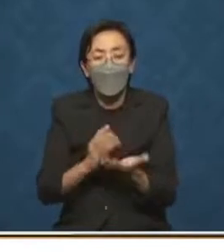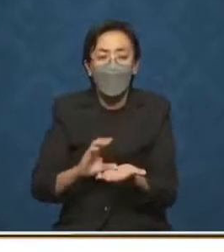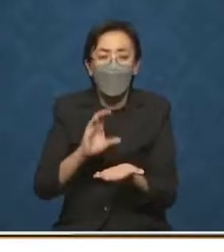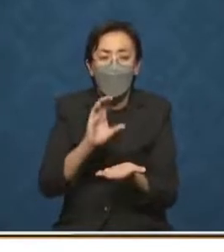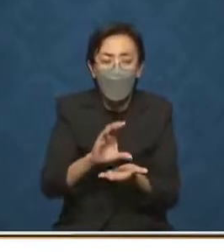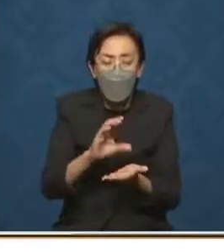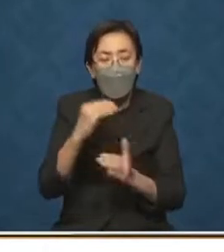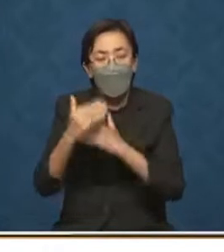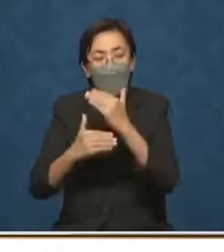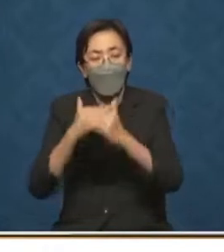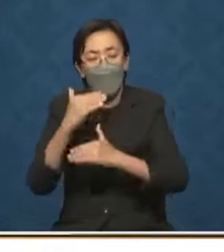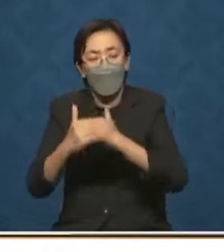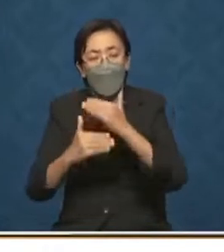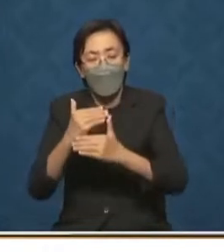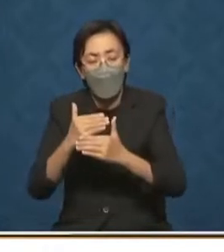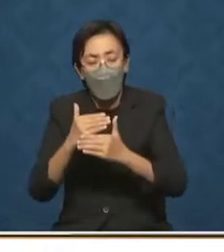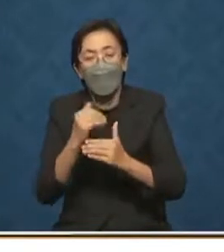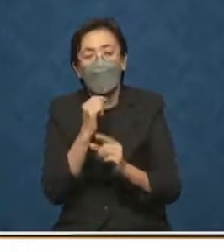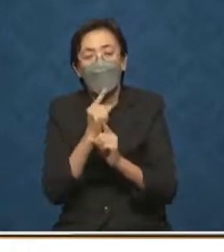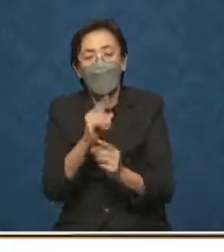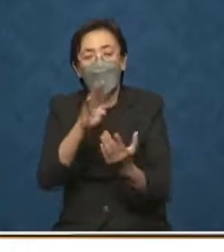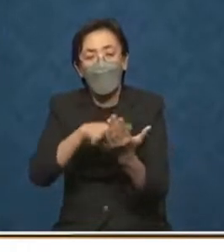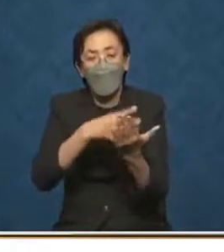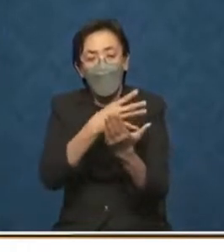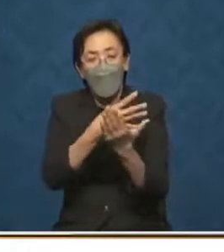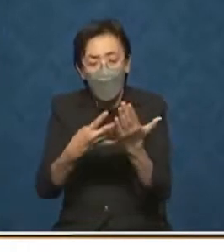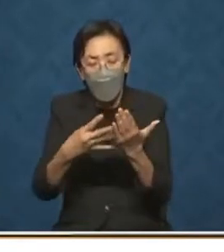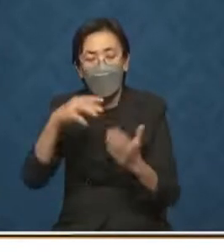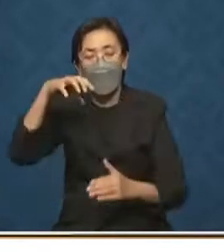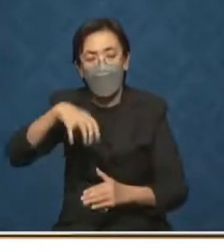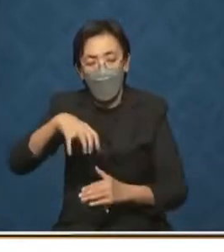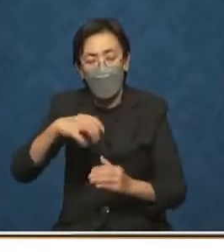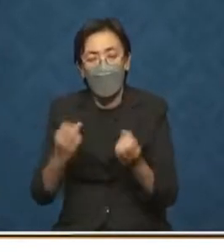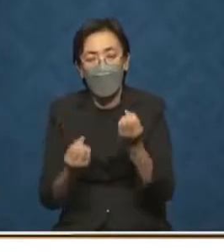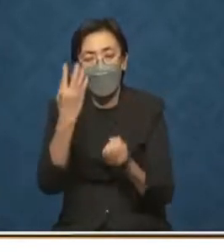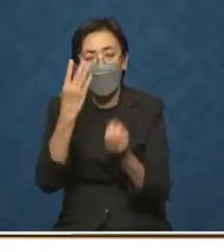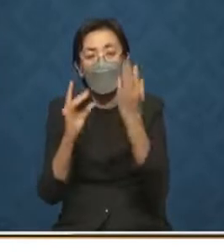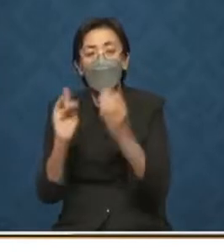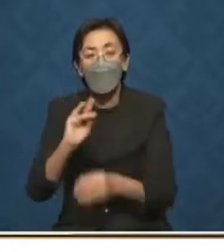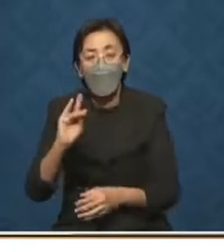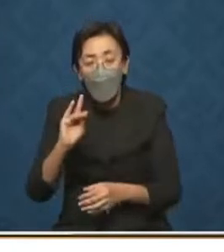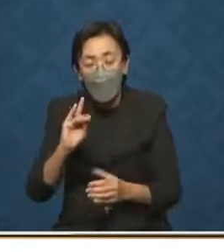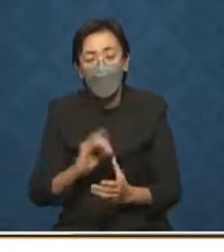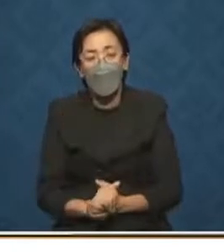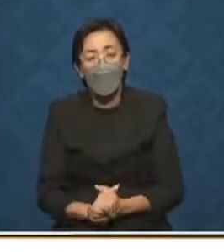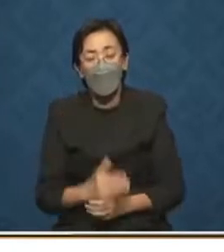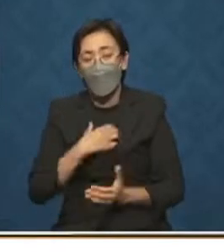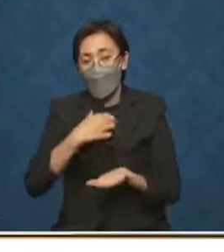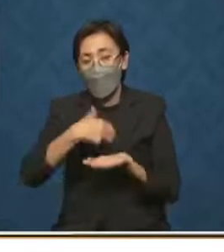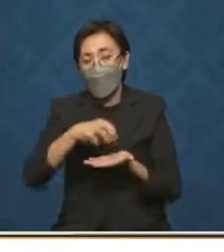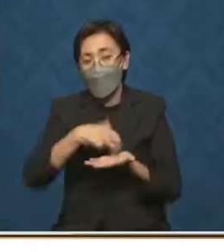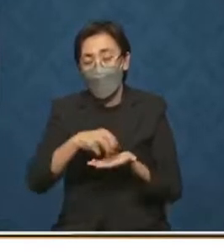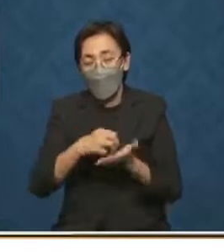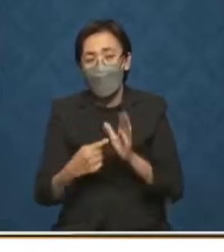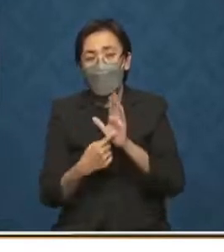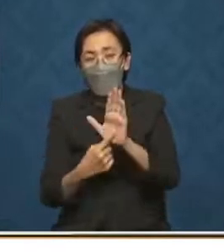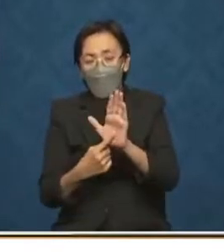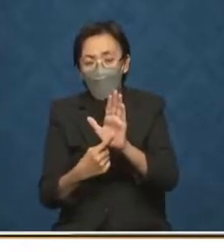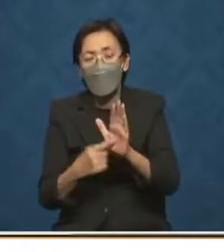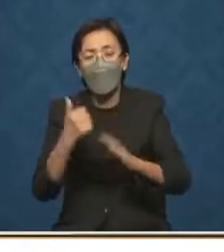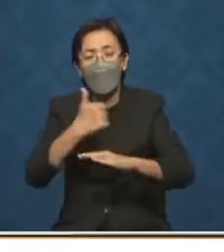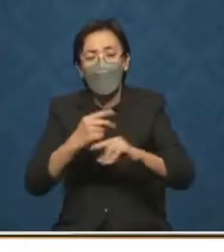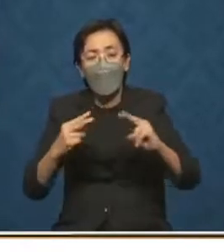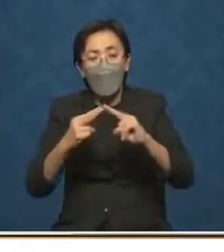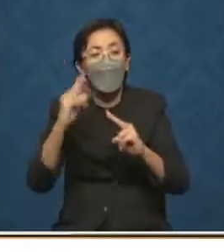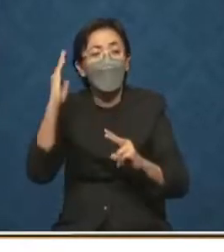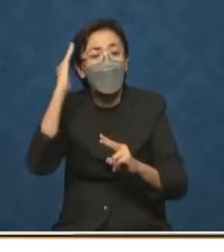เพื่อการพัฒนาสัยภาพตามกอบและพัธรกิของกลมแต่ผมจะยกมาพูดกบเรื่องอยากให้ทานได้รับรู้ รับทราบ